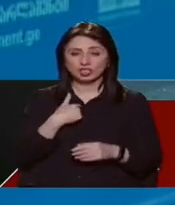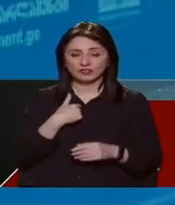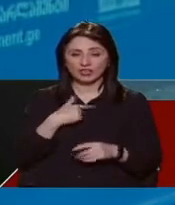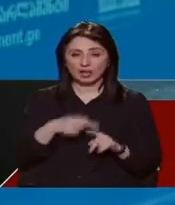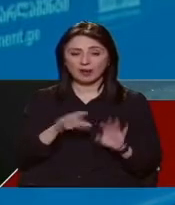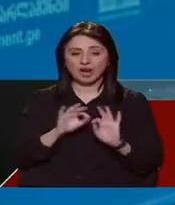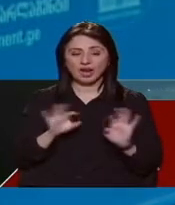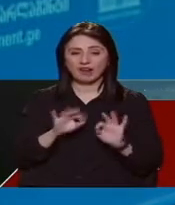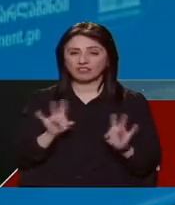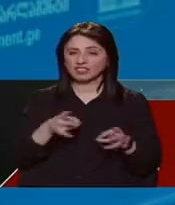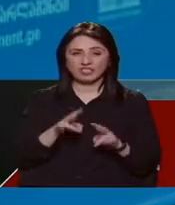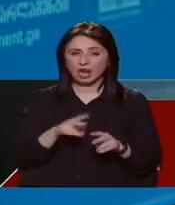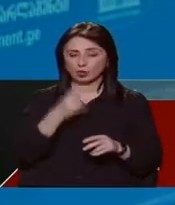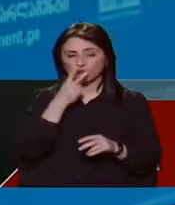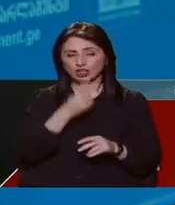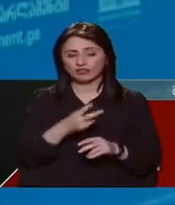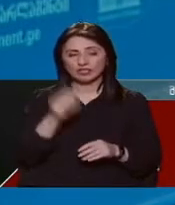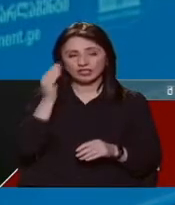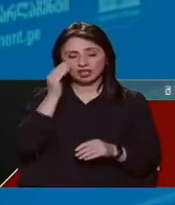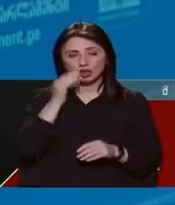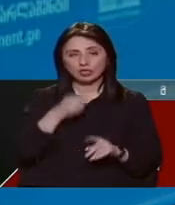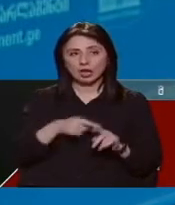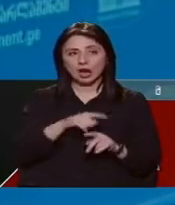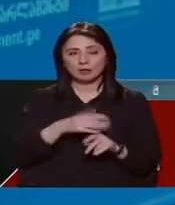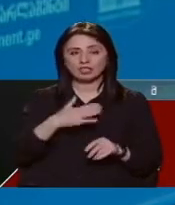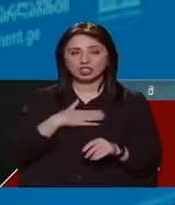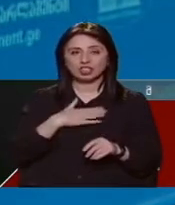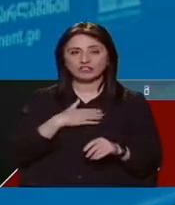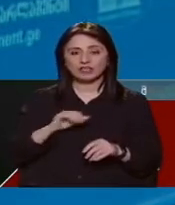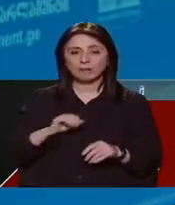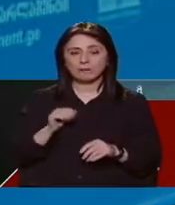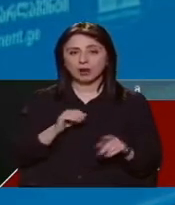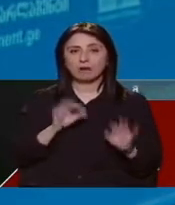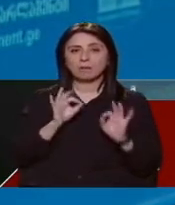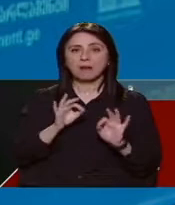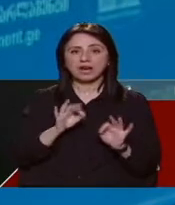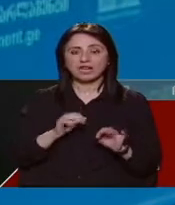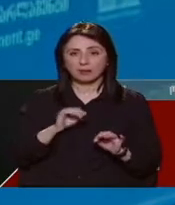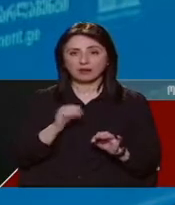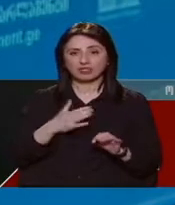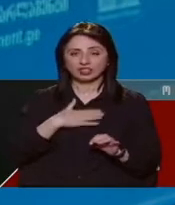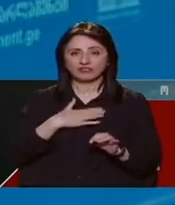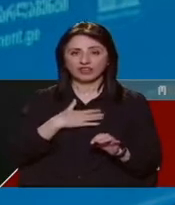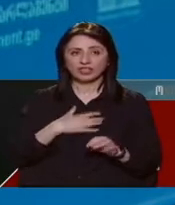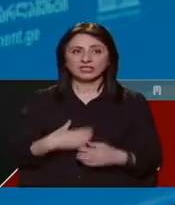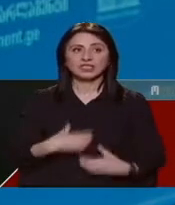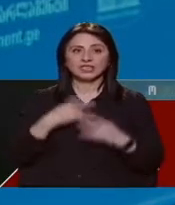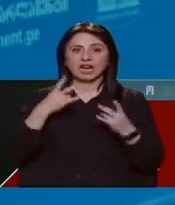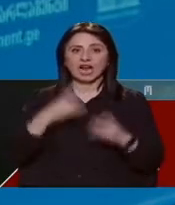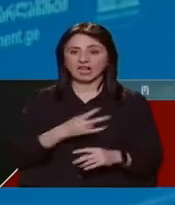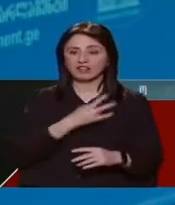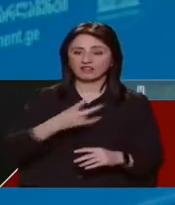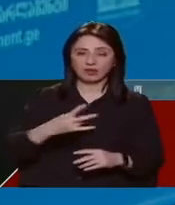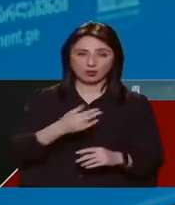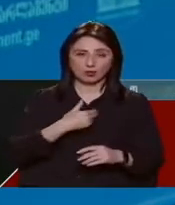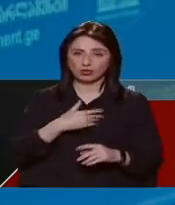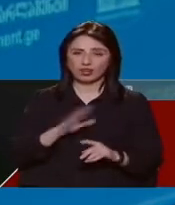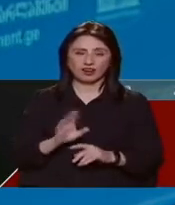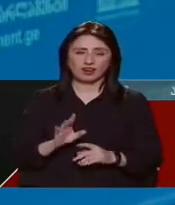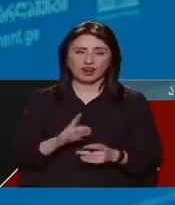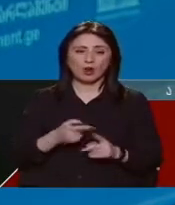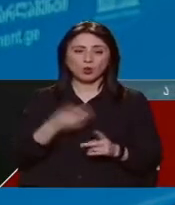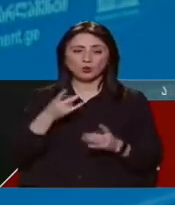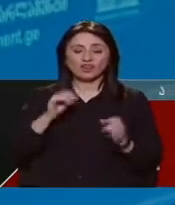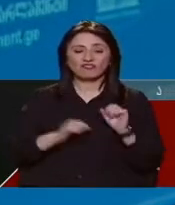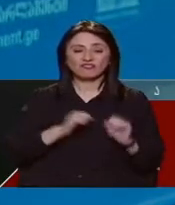ამ განცხადებებს არ უნდა შევხედოთ ისეთ თქოს ამ ჩვენს მეგობრებს, მართლა მეგობრებს, ჩვენთვის ტრაგედია და ცუდი უნდათ, არამედ